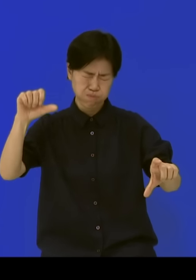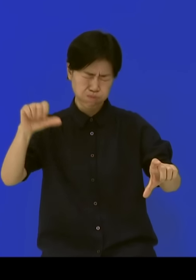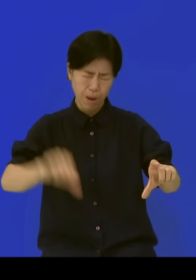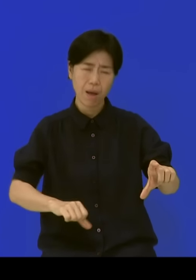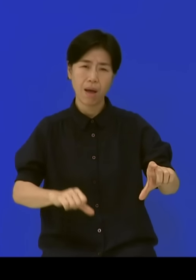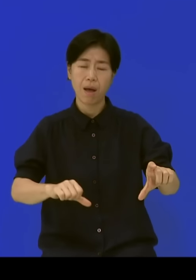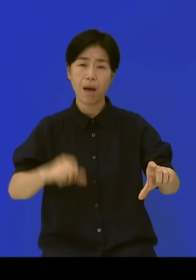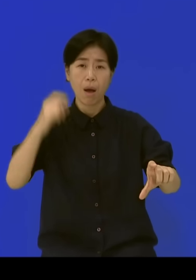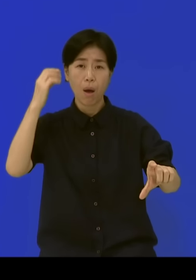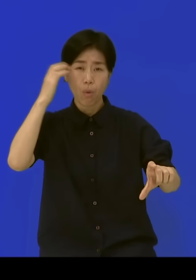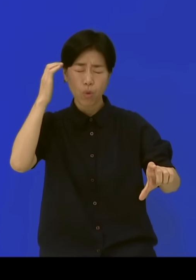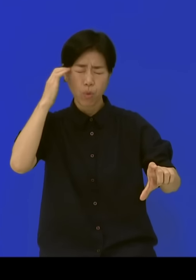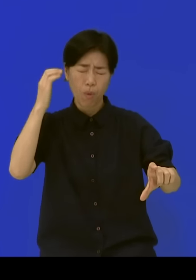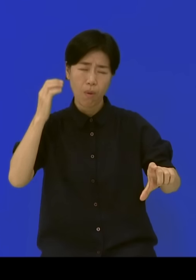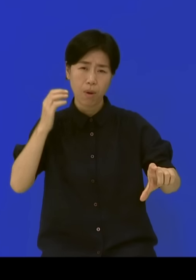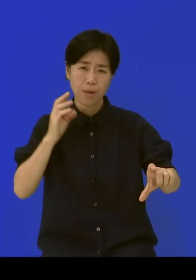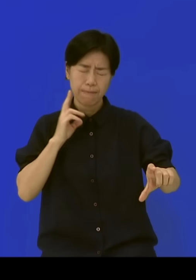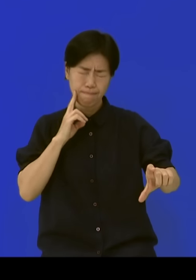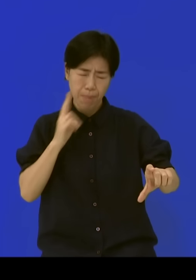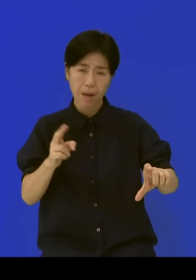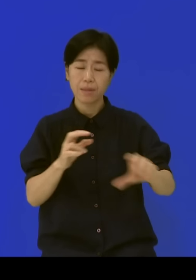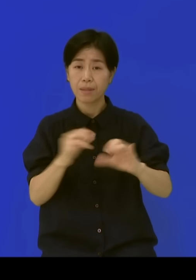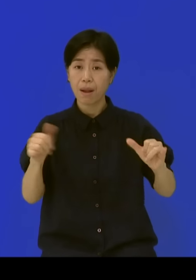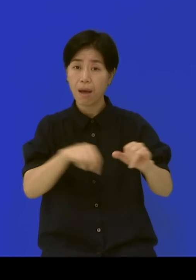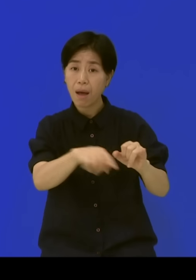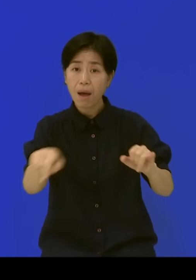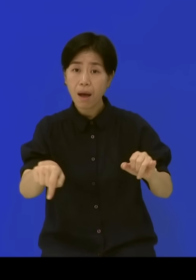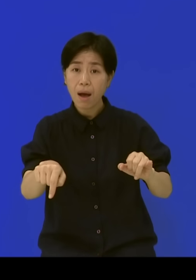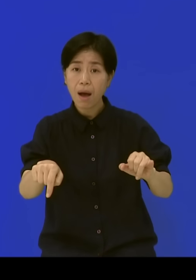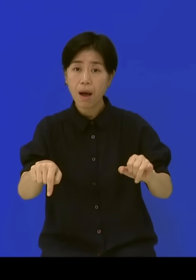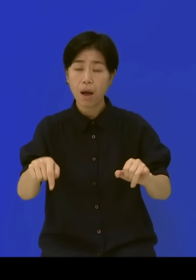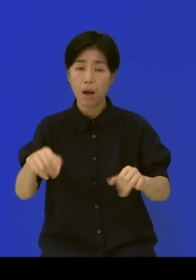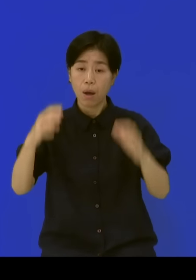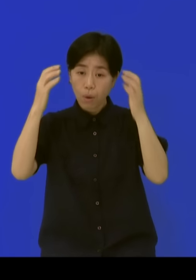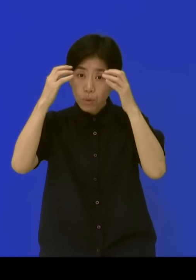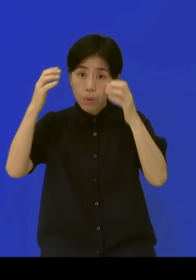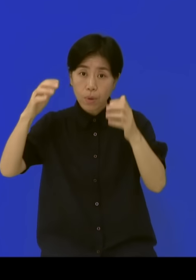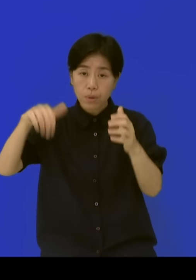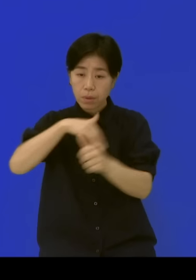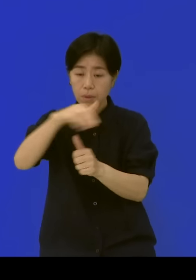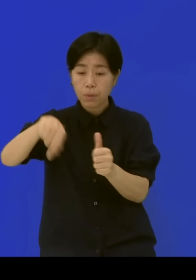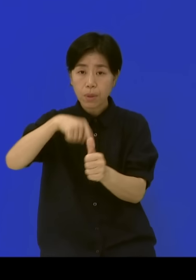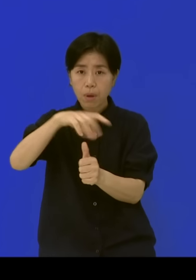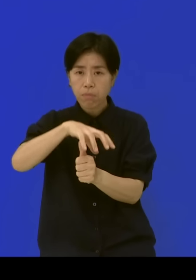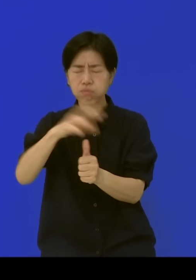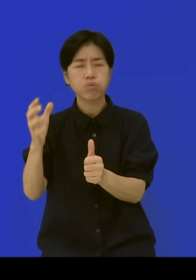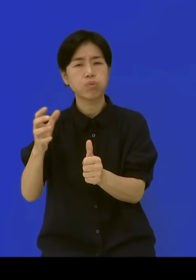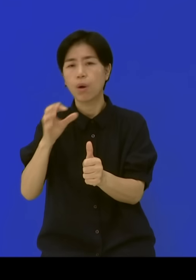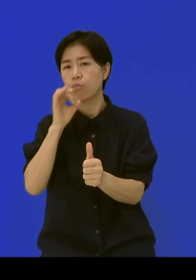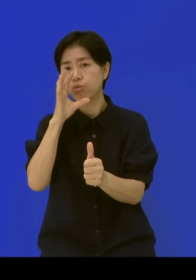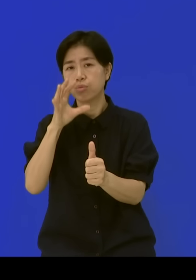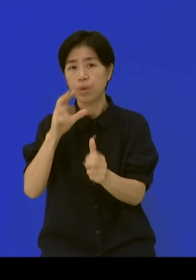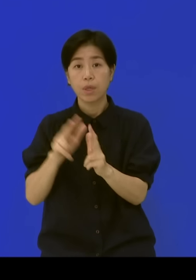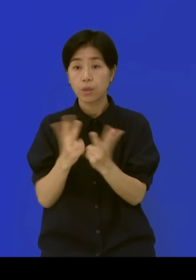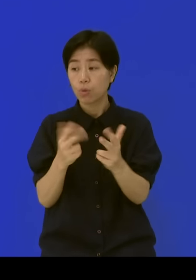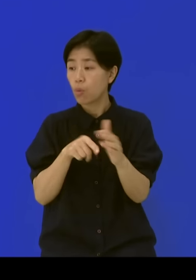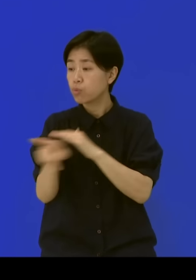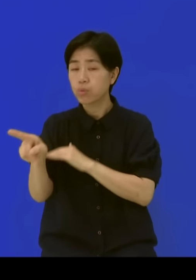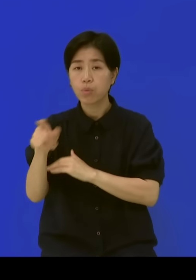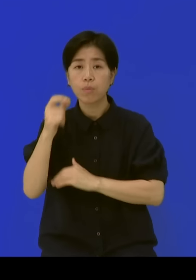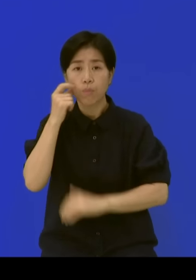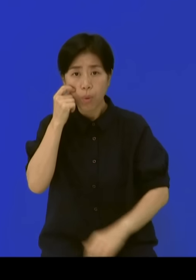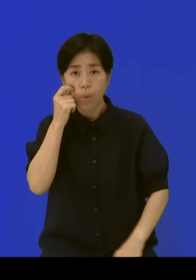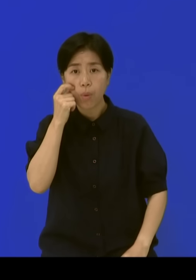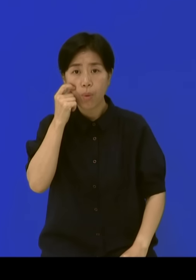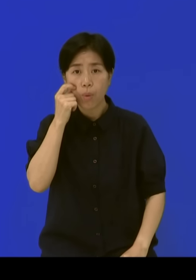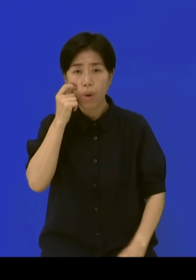있는 사람들은 전략적 기동성이 없기 때문에 이 고통의 층위에서 탈피할 수가 없어요. 스스로 도망 나올 수가 없다는